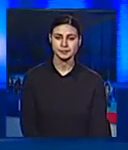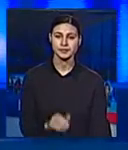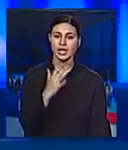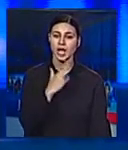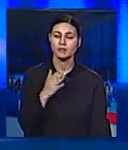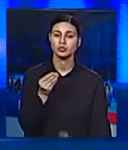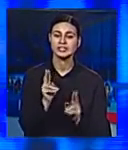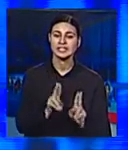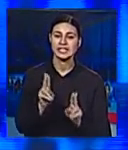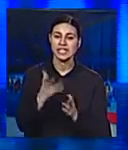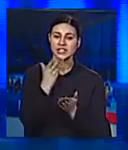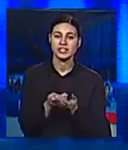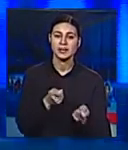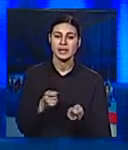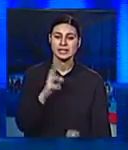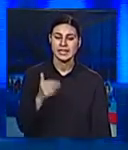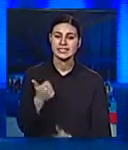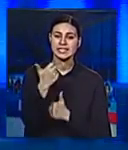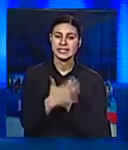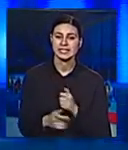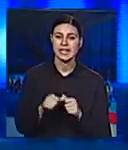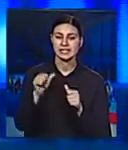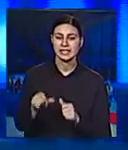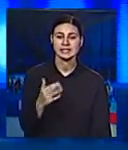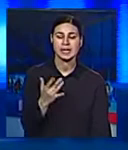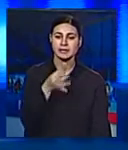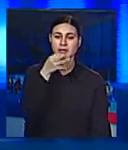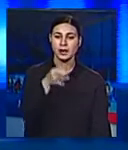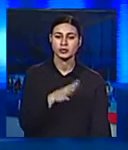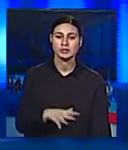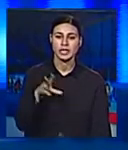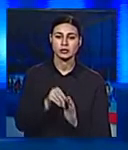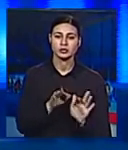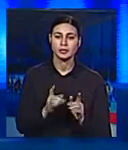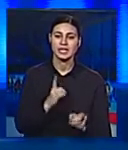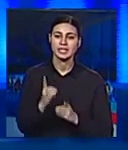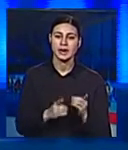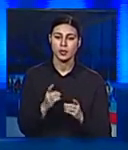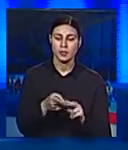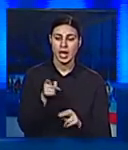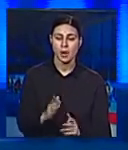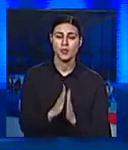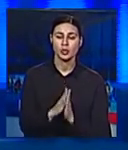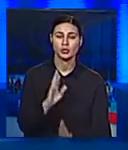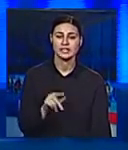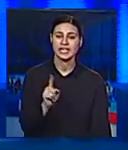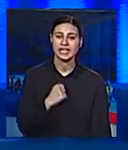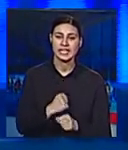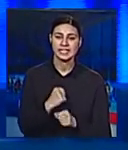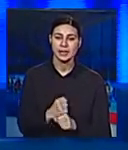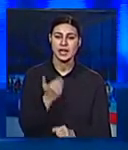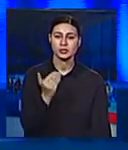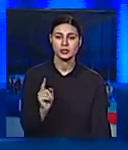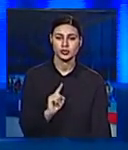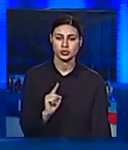ევროპული სტანდარტების თვითმმართველობა და დეცენტრალიზაცია რამდენად პასუხობს საქართველოში მიმდინარე რეფორმა ამ მოთხოვნას და რა კეთდება